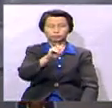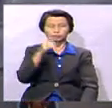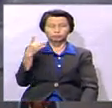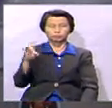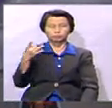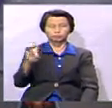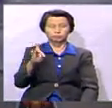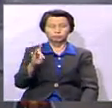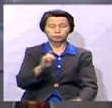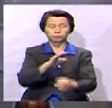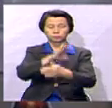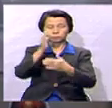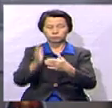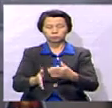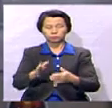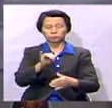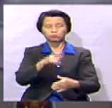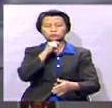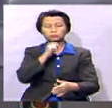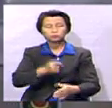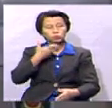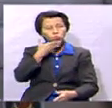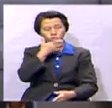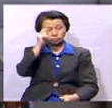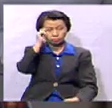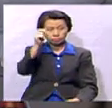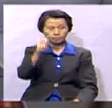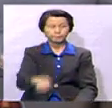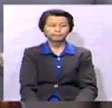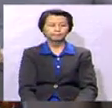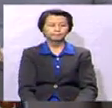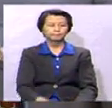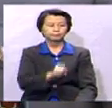2018 yang disempurnakan Yang di-Pertuan Muda Terengganu Tengku Muhammad